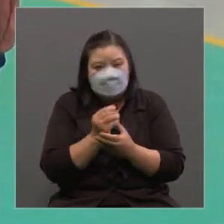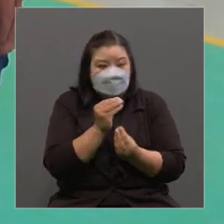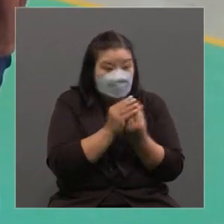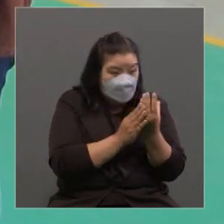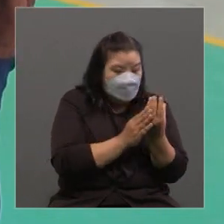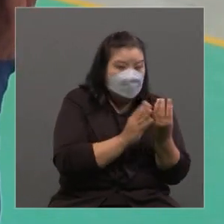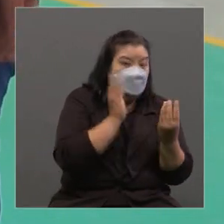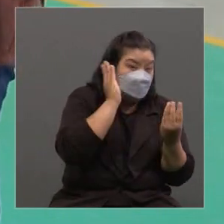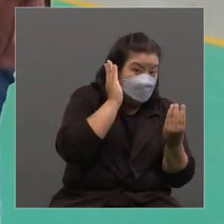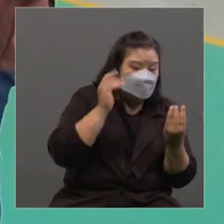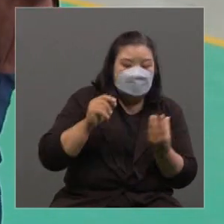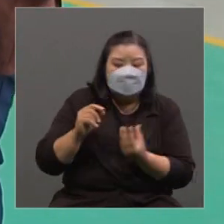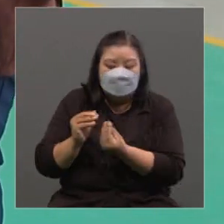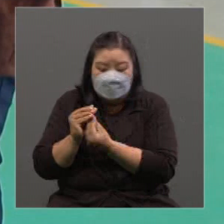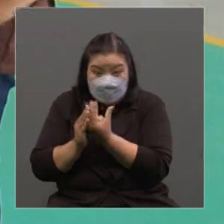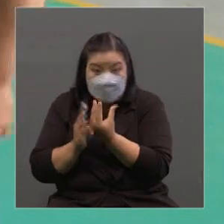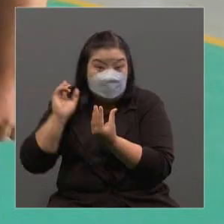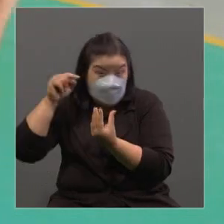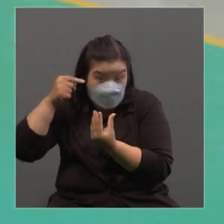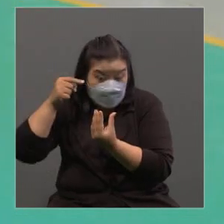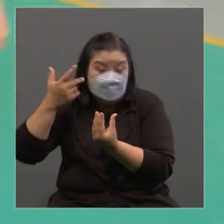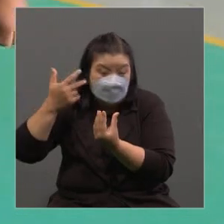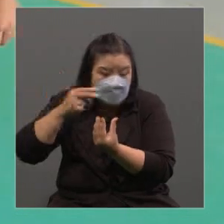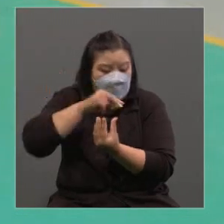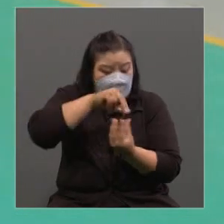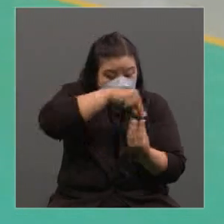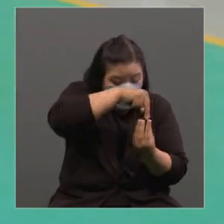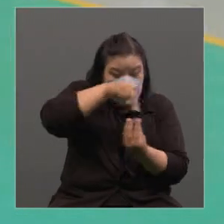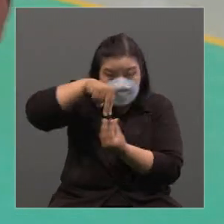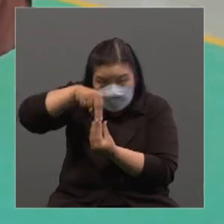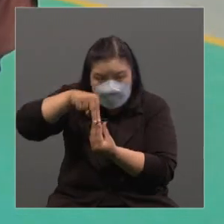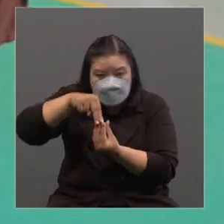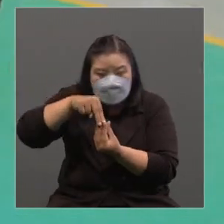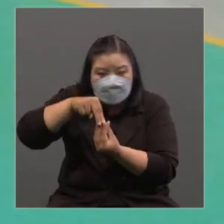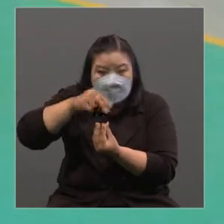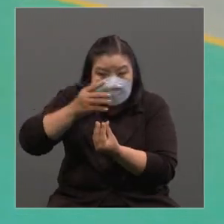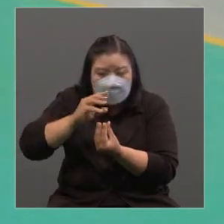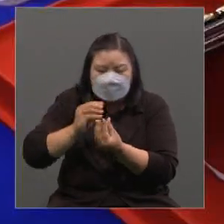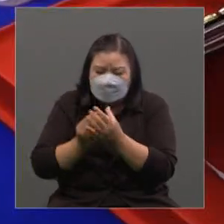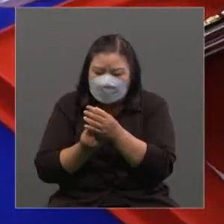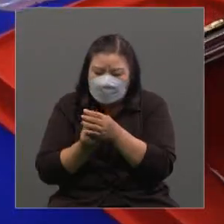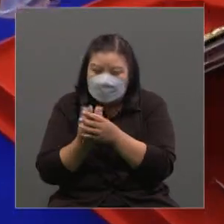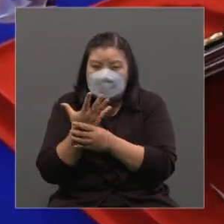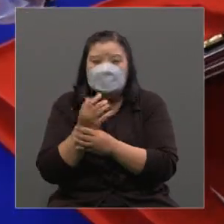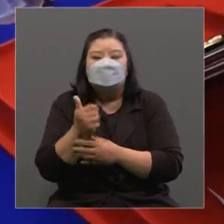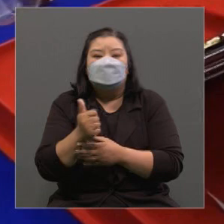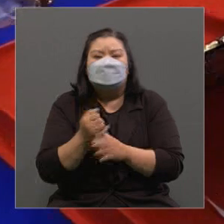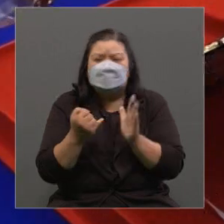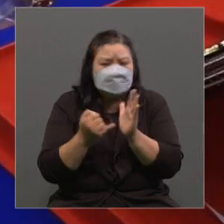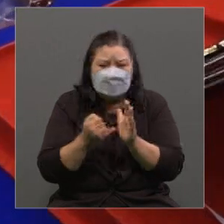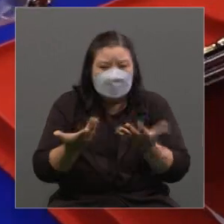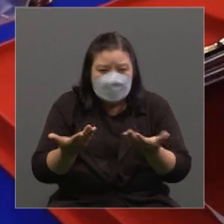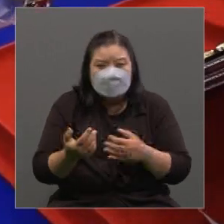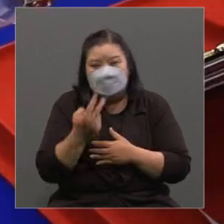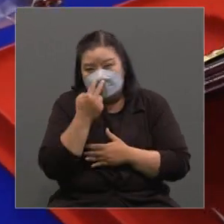ลดการขัดแคลนแรงงานในการผสมเกสรครับเครื่องของเราครับใช้งานง่ายครับ1แล้วก็ดึงตัวที่ใส่เ